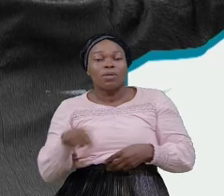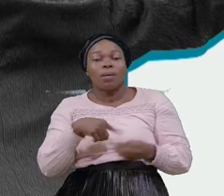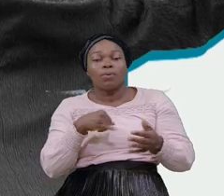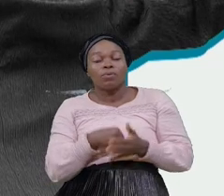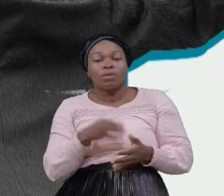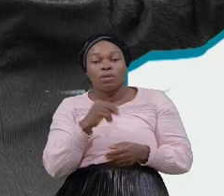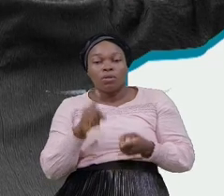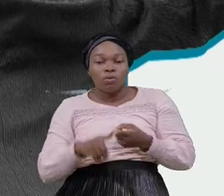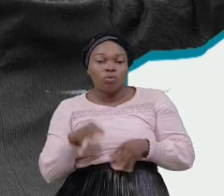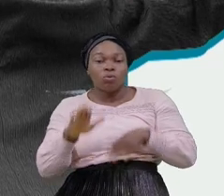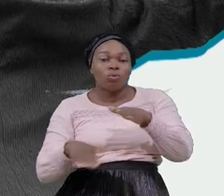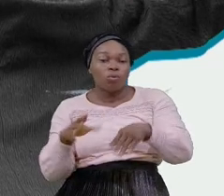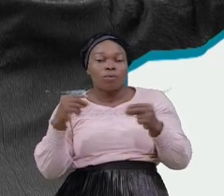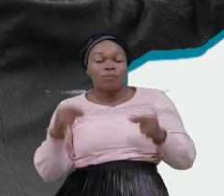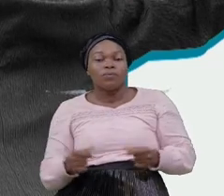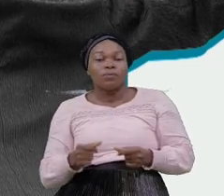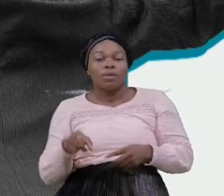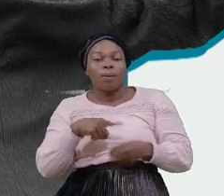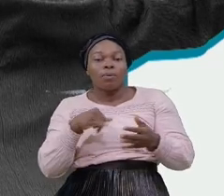C'est l'heure